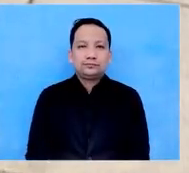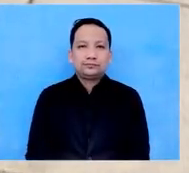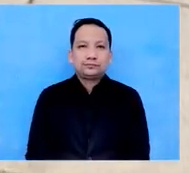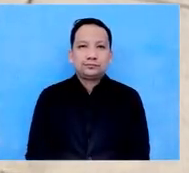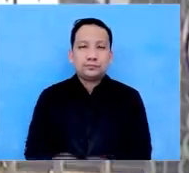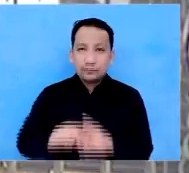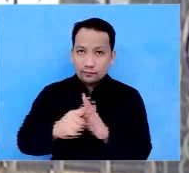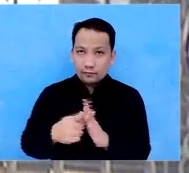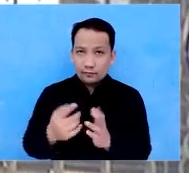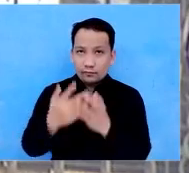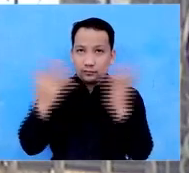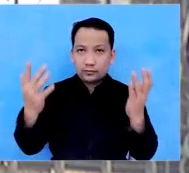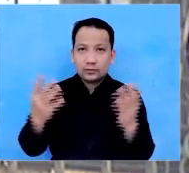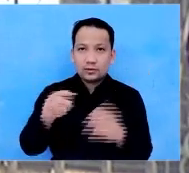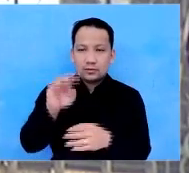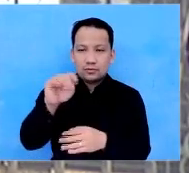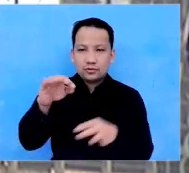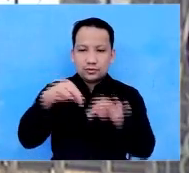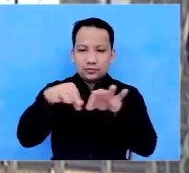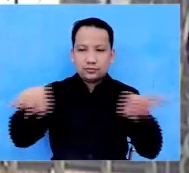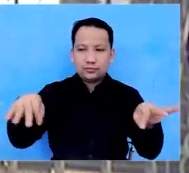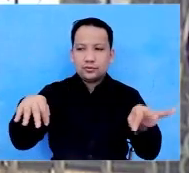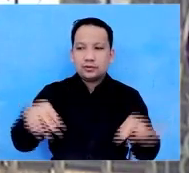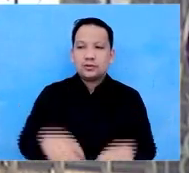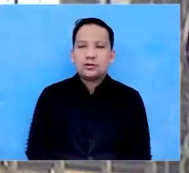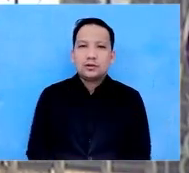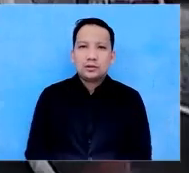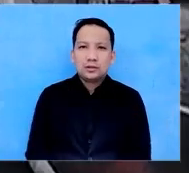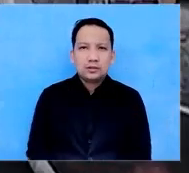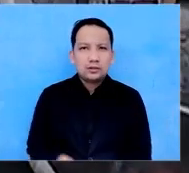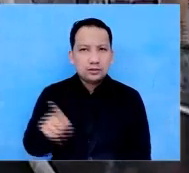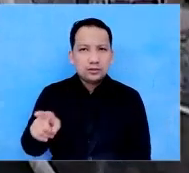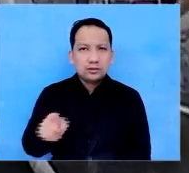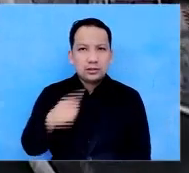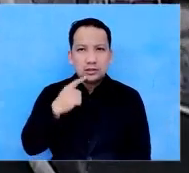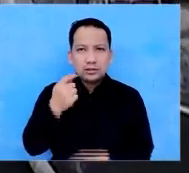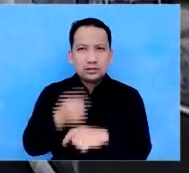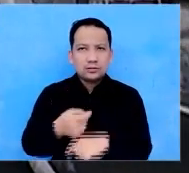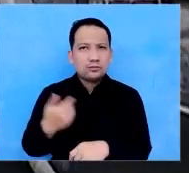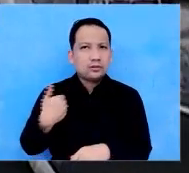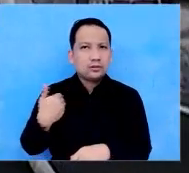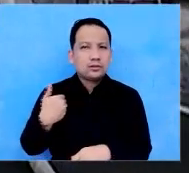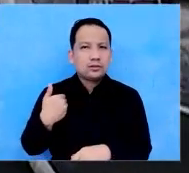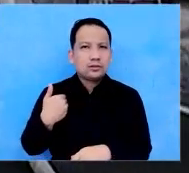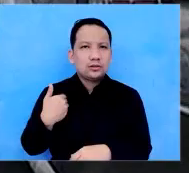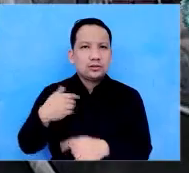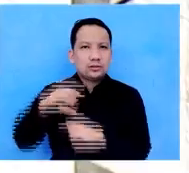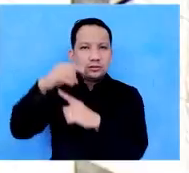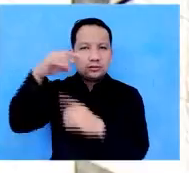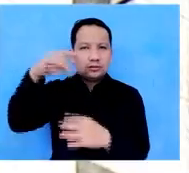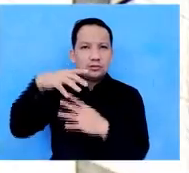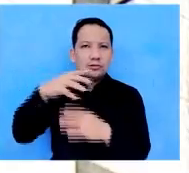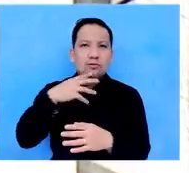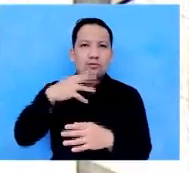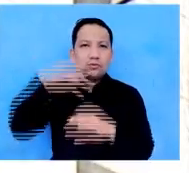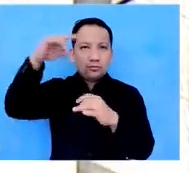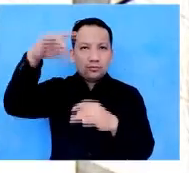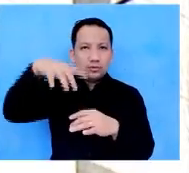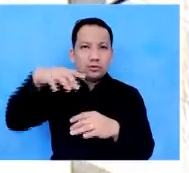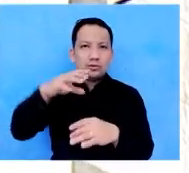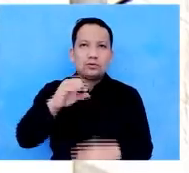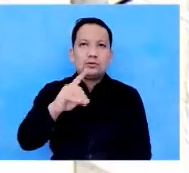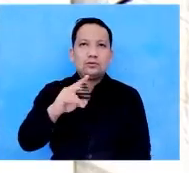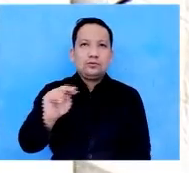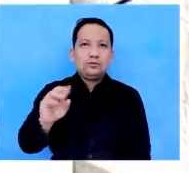Nagsimula ang apoy sa 14th na palapag ng gusali. Ayon sa isang tenant, hindi gumana ang smoke detector at water sprinkler ng kondominium.